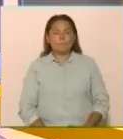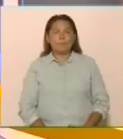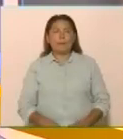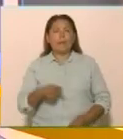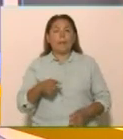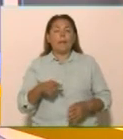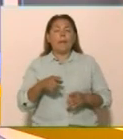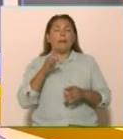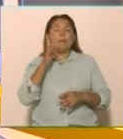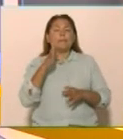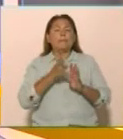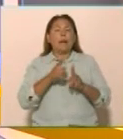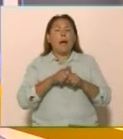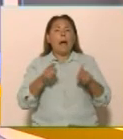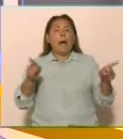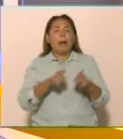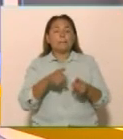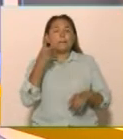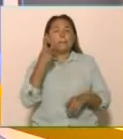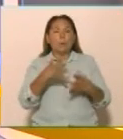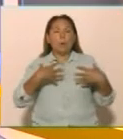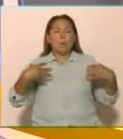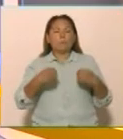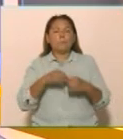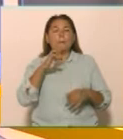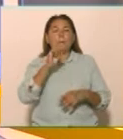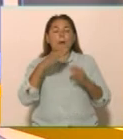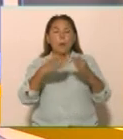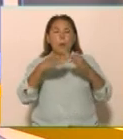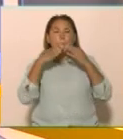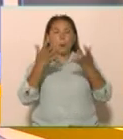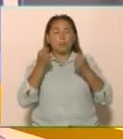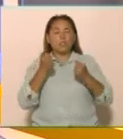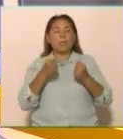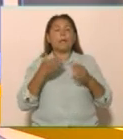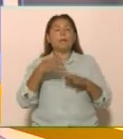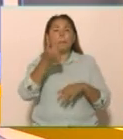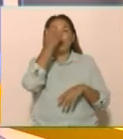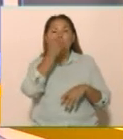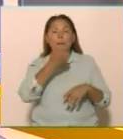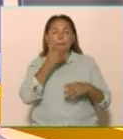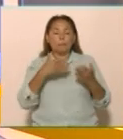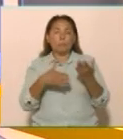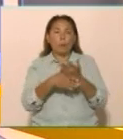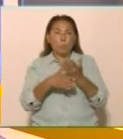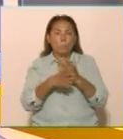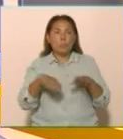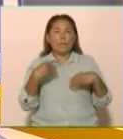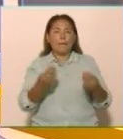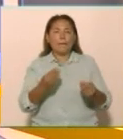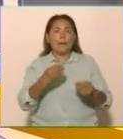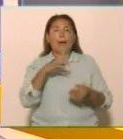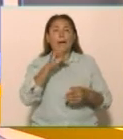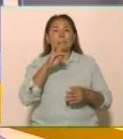Ел үлесі пәтерге акциясы аясында екі отбасы баспаналы болды. Қайрымдылық істі Бибіжамал Қажы Абләзимованың